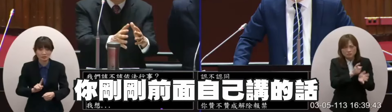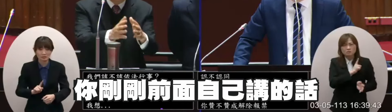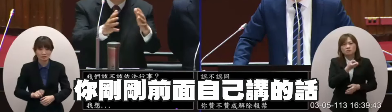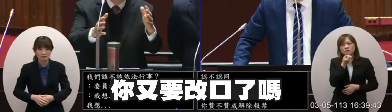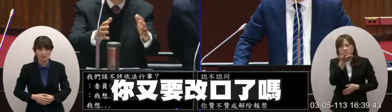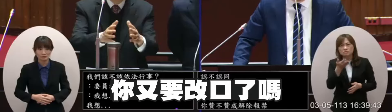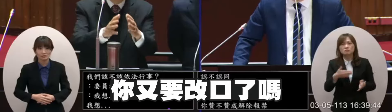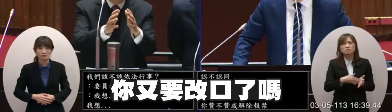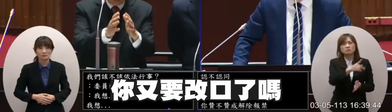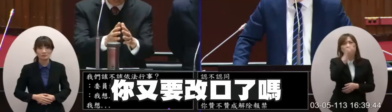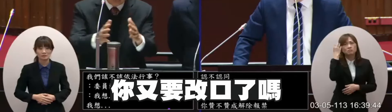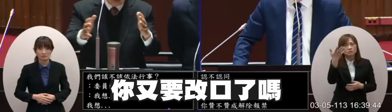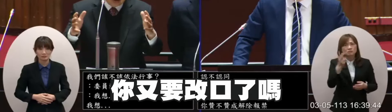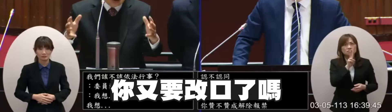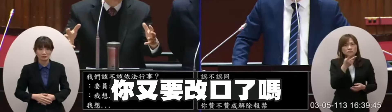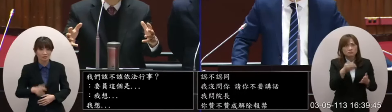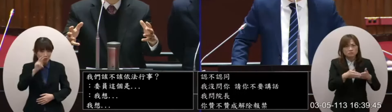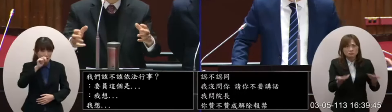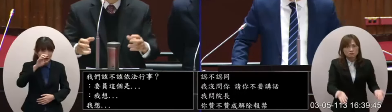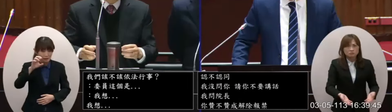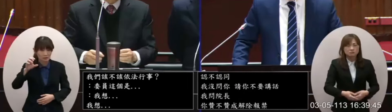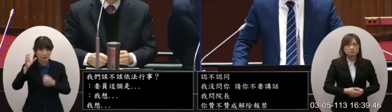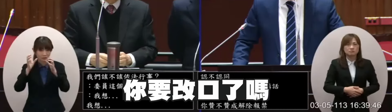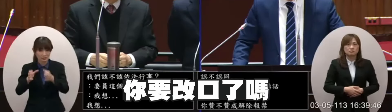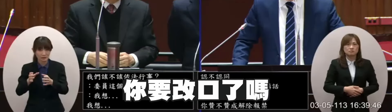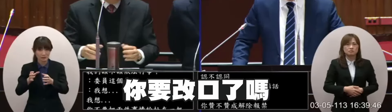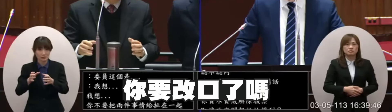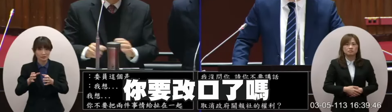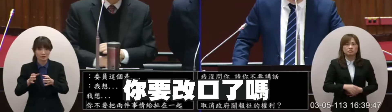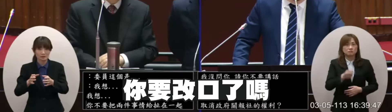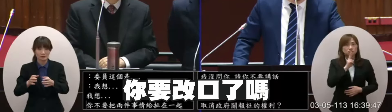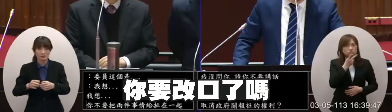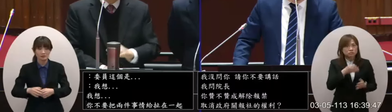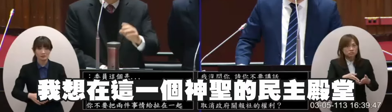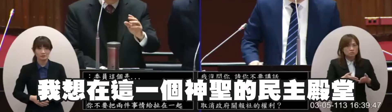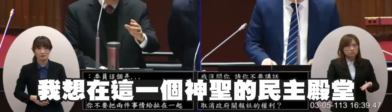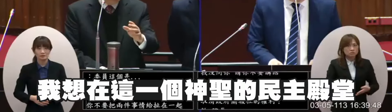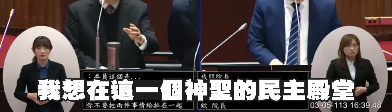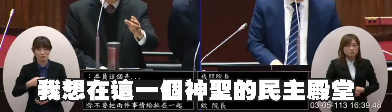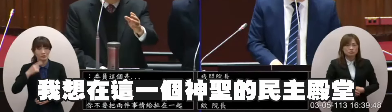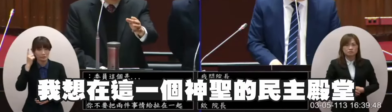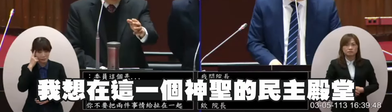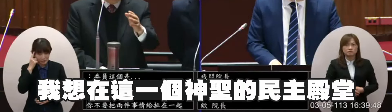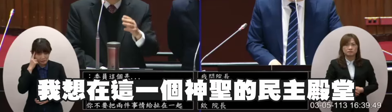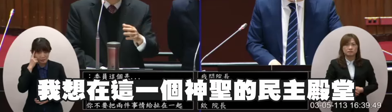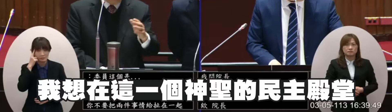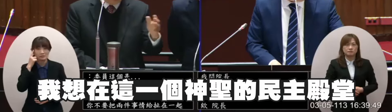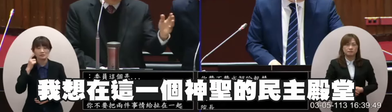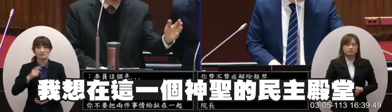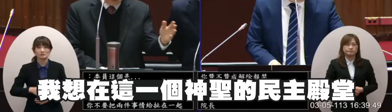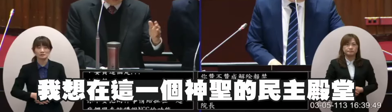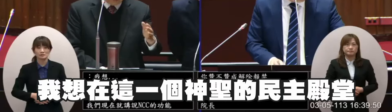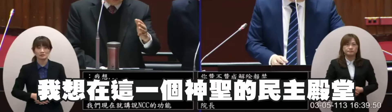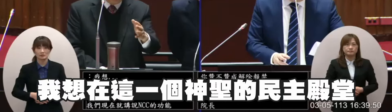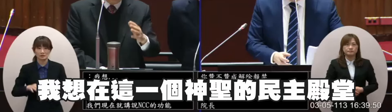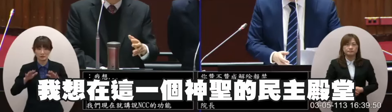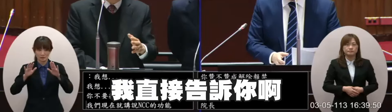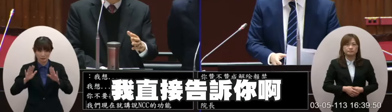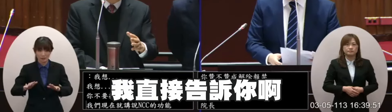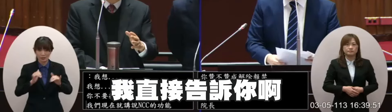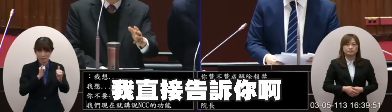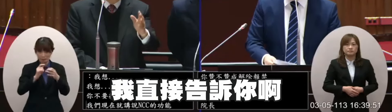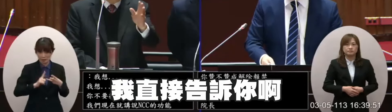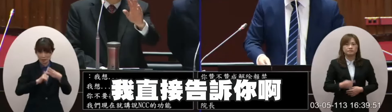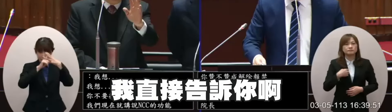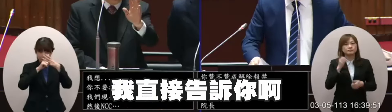己讲的话，你又要改口了吗？你要改口了吗？ 我想哈、啊，在这一个神圣的民主殿